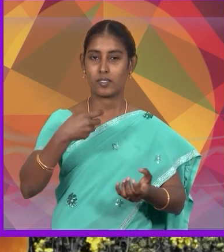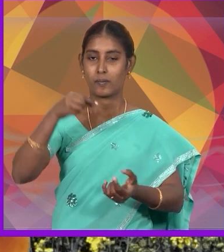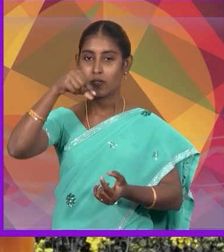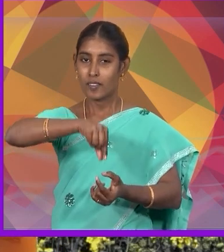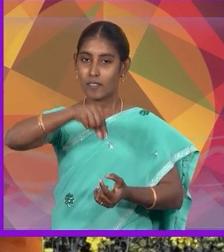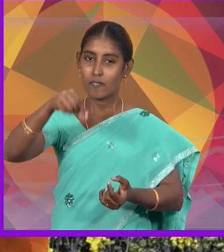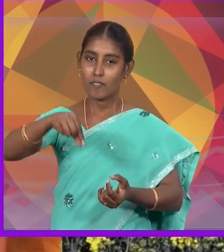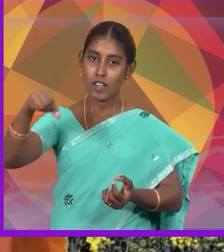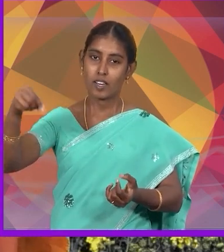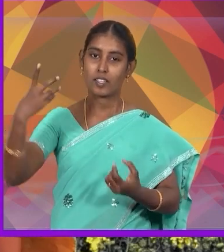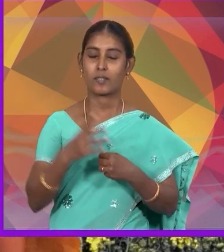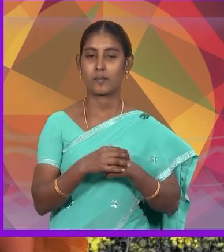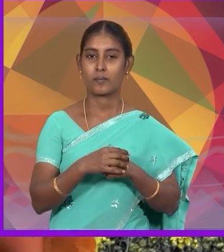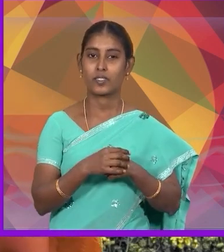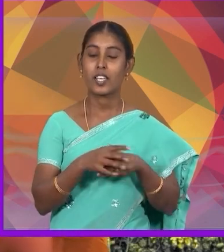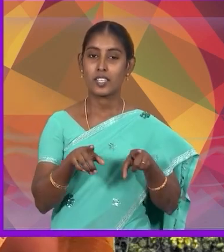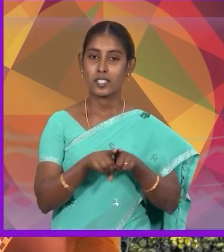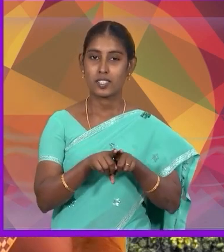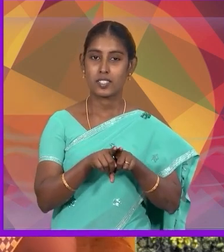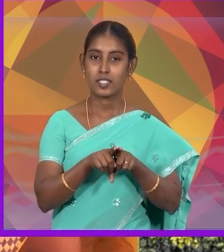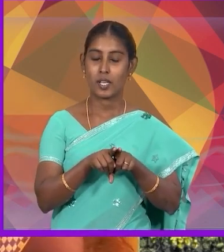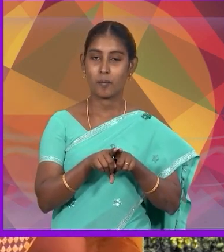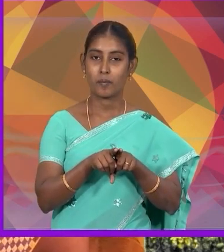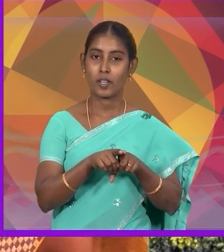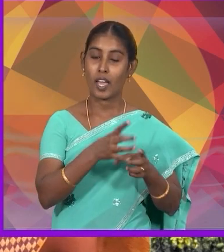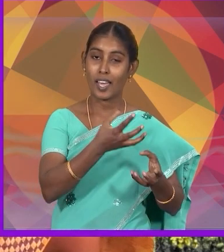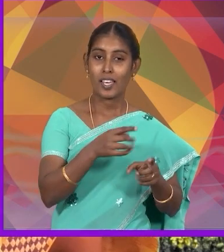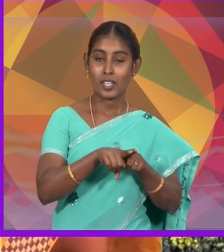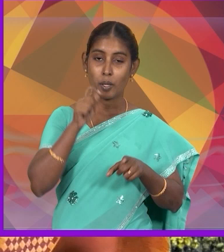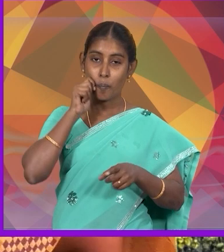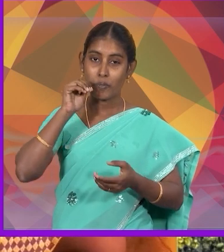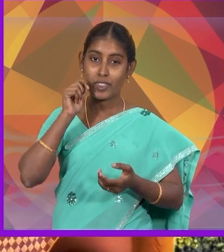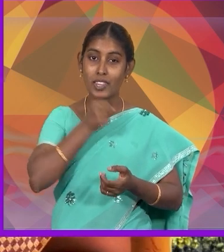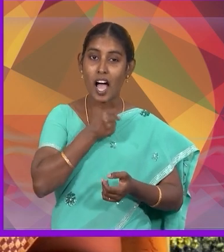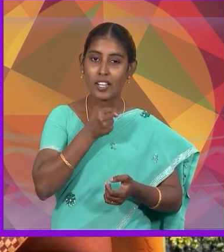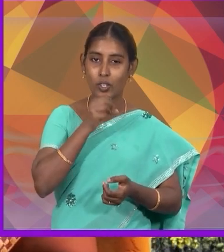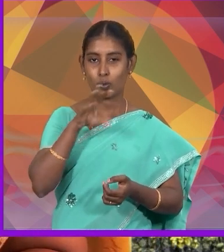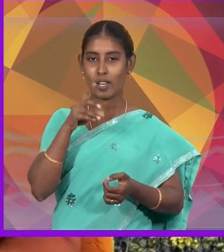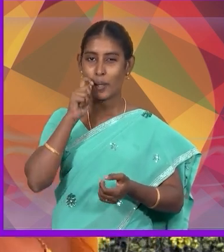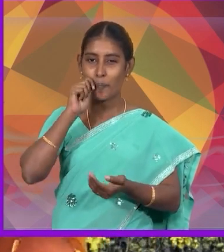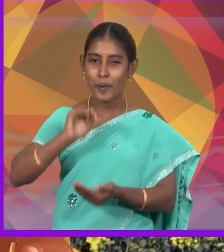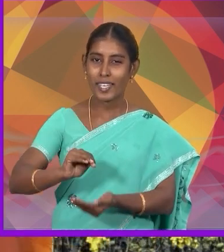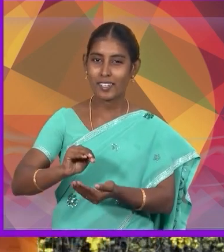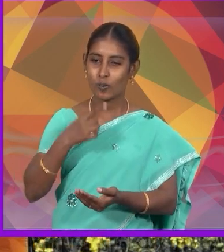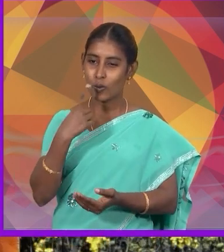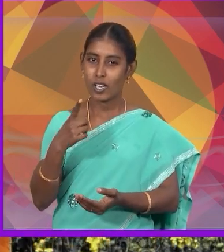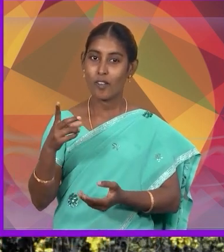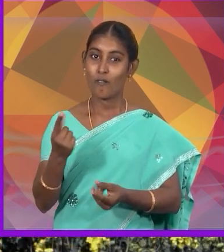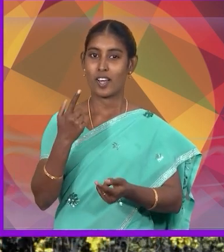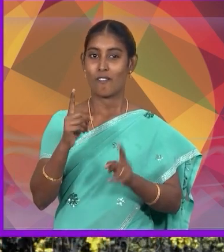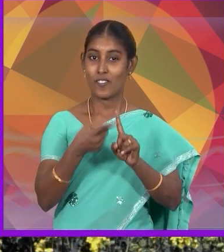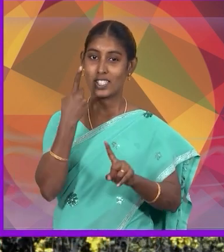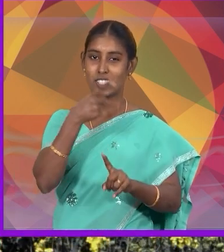வளர்ற பிள்ளம்மா, நீ முதல்ல இயற்கையை வேண்டி அந்த நெற்பயிரை நடுப்பா அப்படின்னு சொல்லுவாங்க. அந்த மூலையில அந்த பையன்